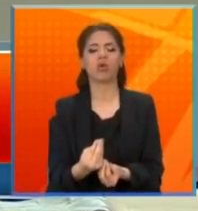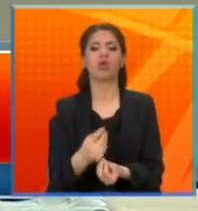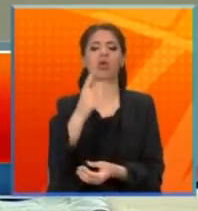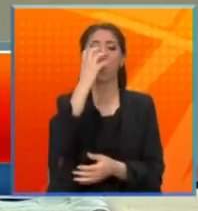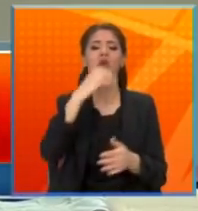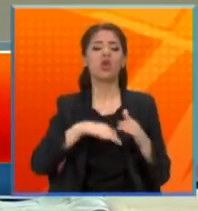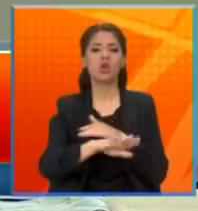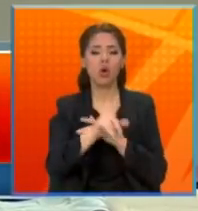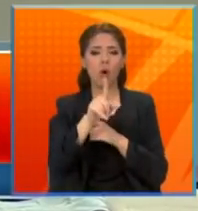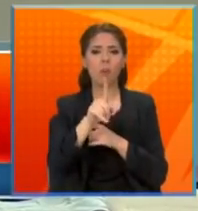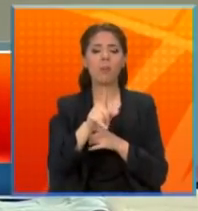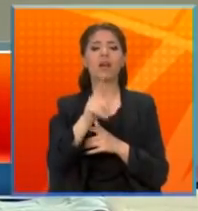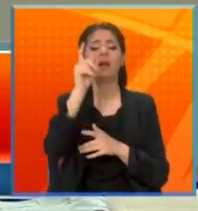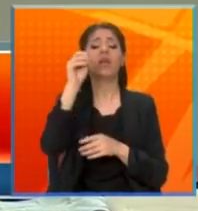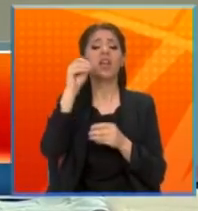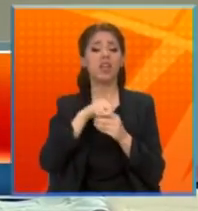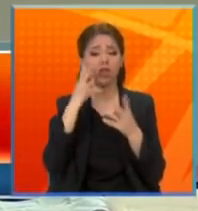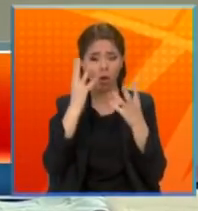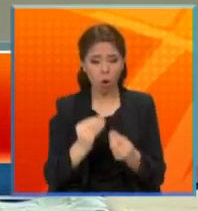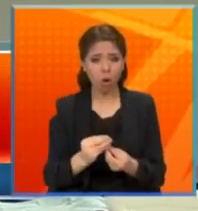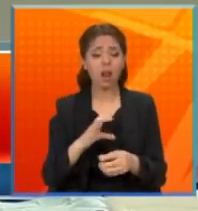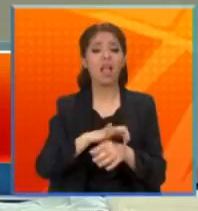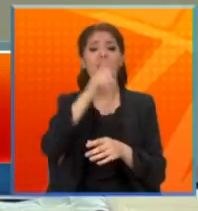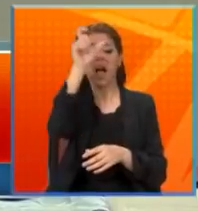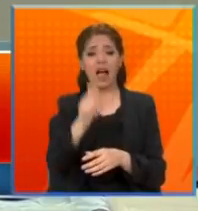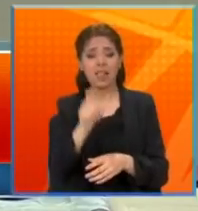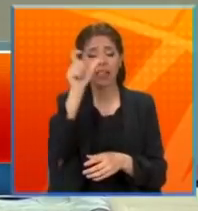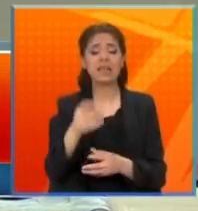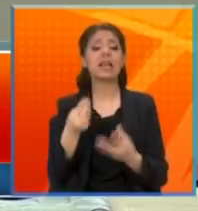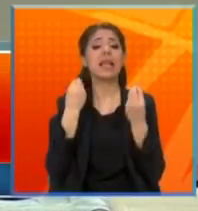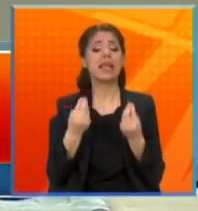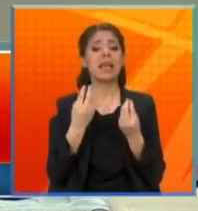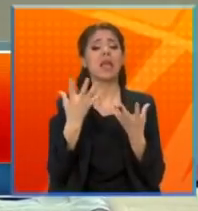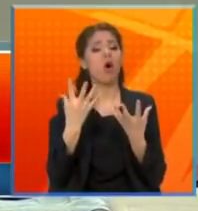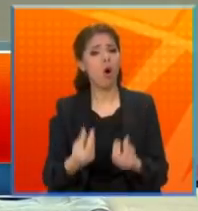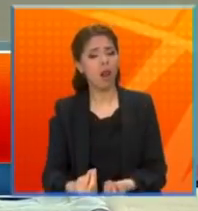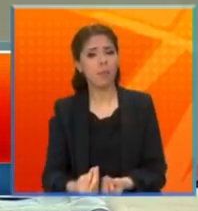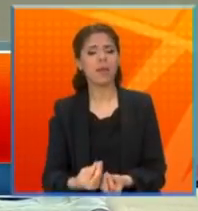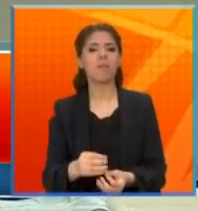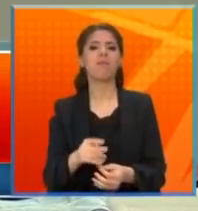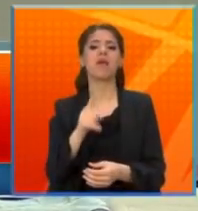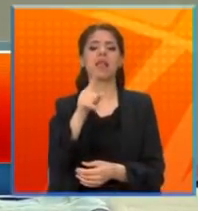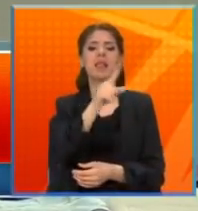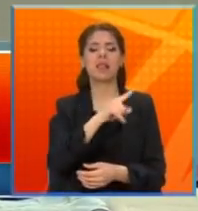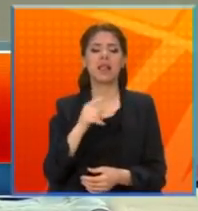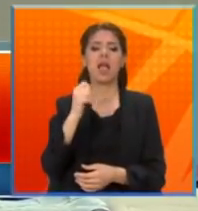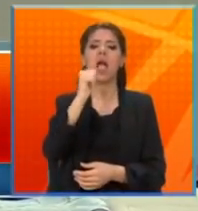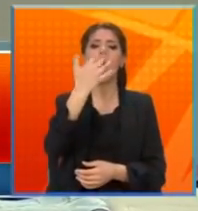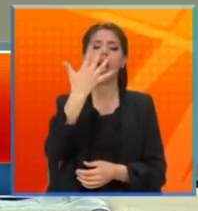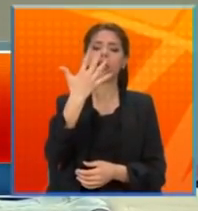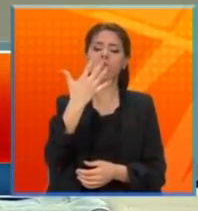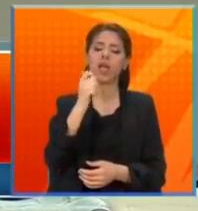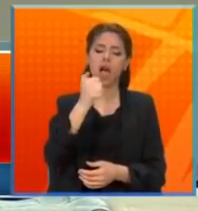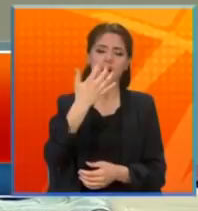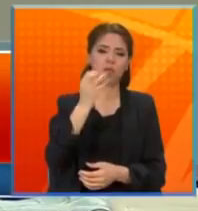yoğun bakım şartlarında olan hastaların da iyileşme durumlarını söylemiş oluyorum. Yaşları 60'ın